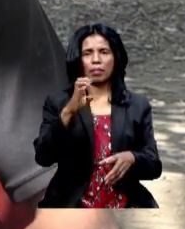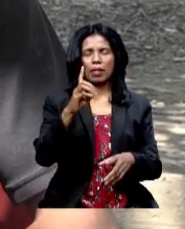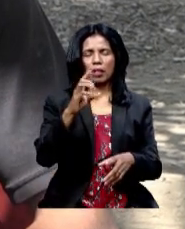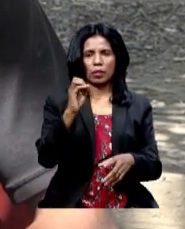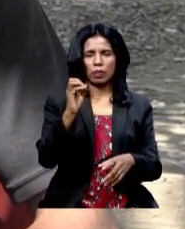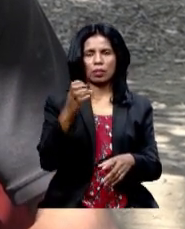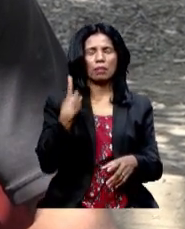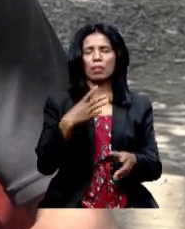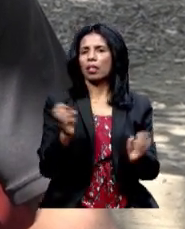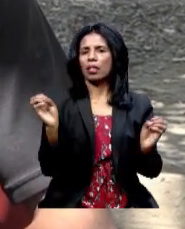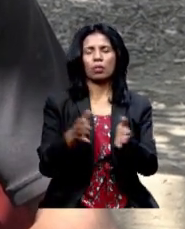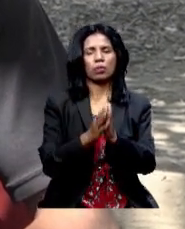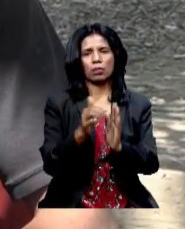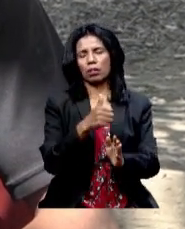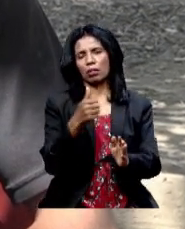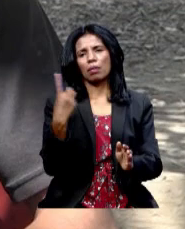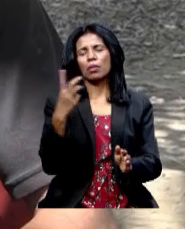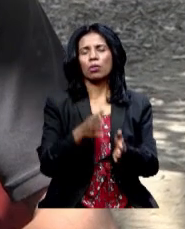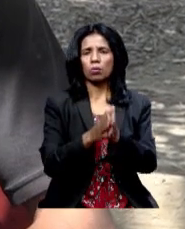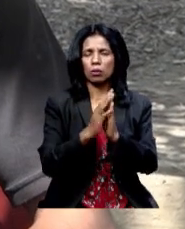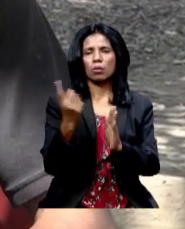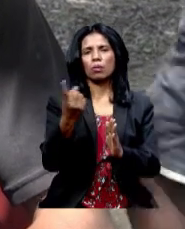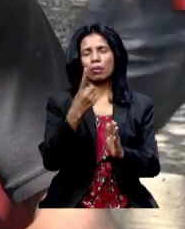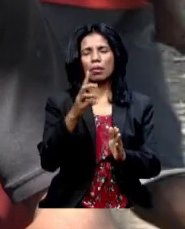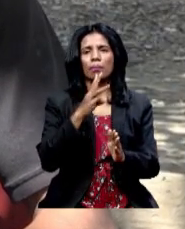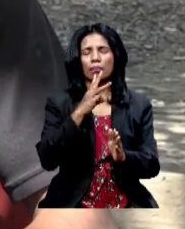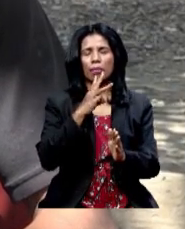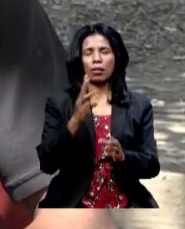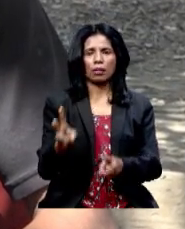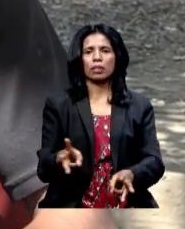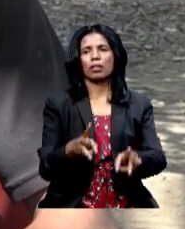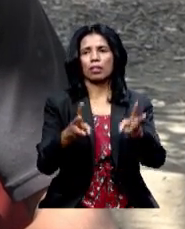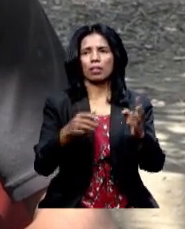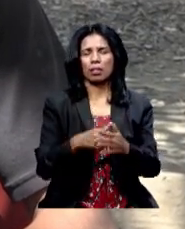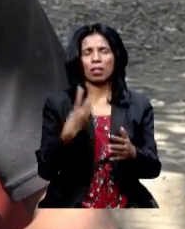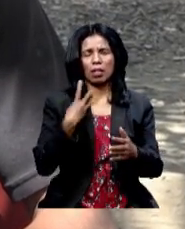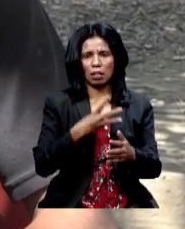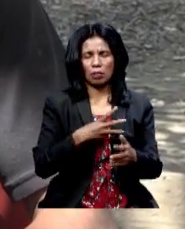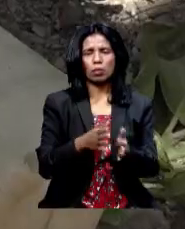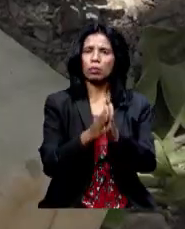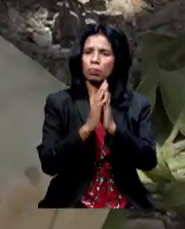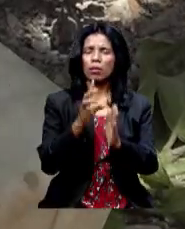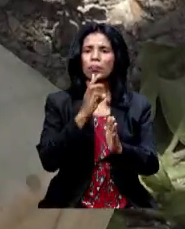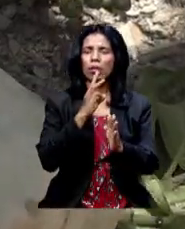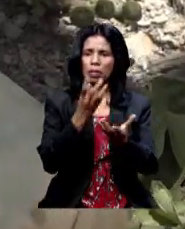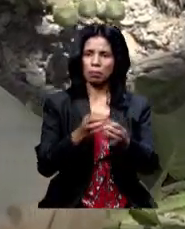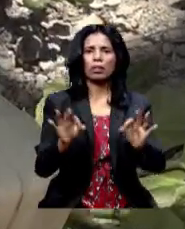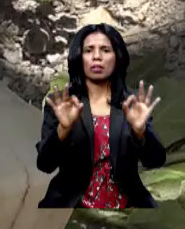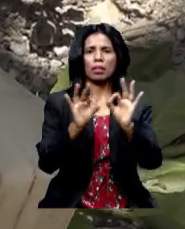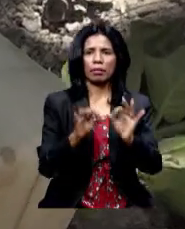sini lah ia buat celuk maka b ho estradet ebe preocupação buat rumah maka b durante né amin